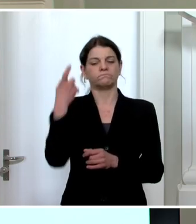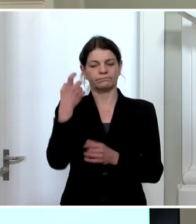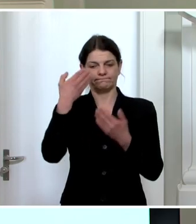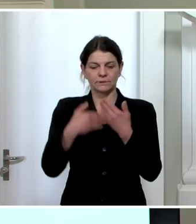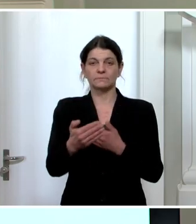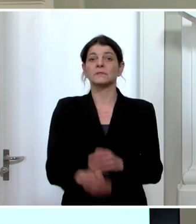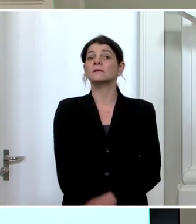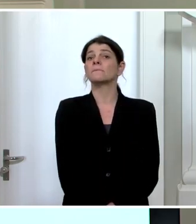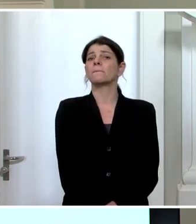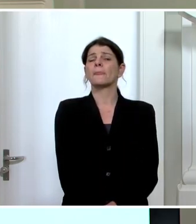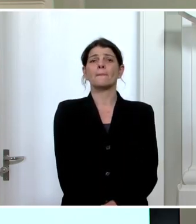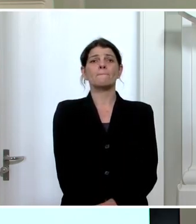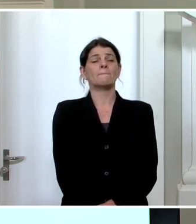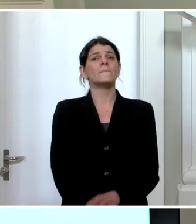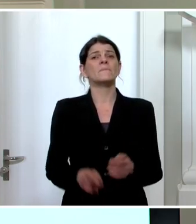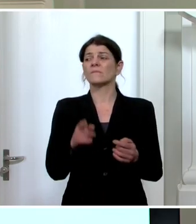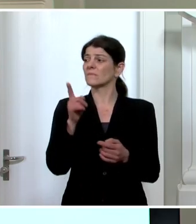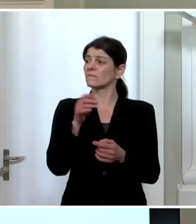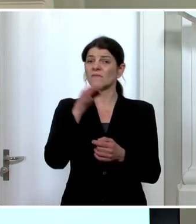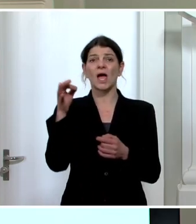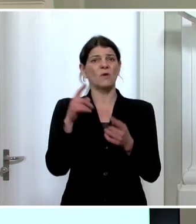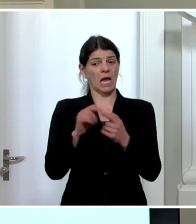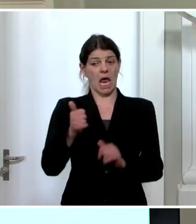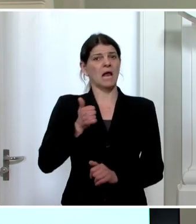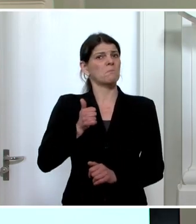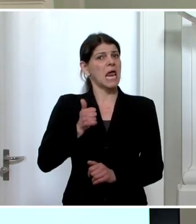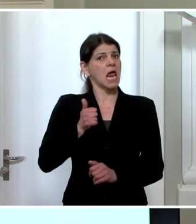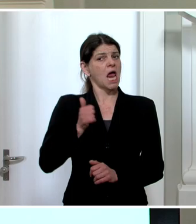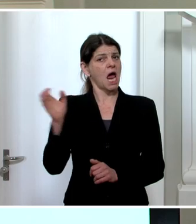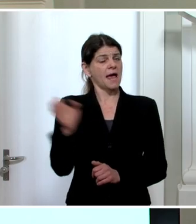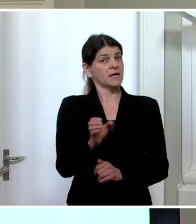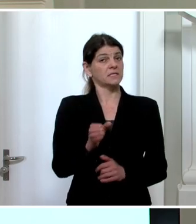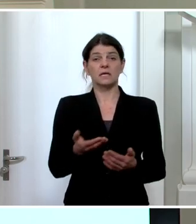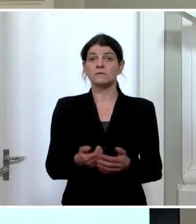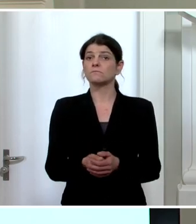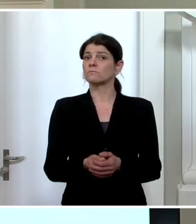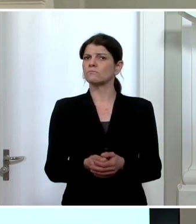Und bezüglich dem Einsatz von der Armee, gibt es da Beispiele,